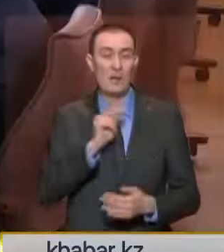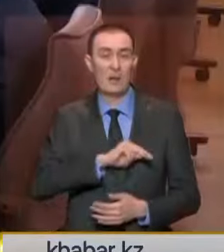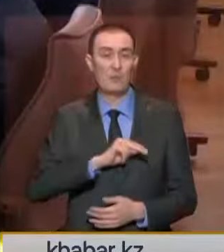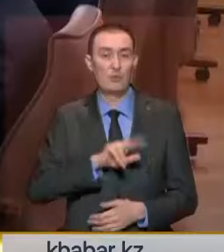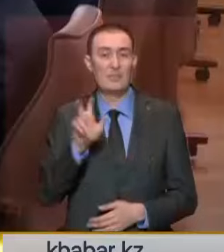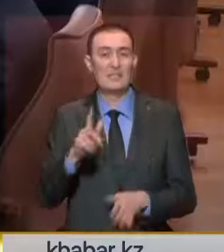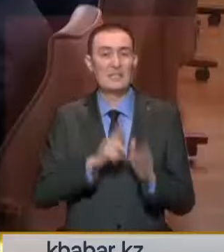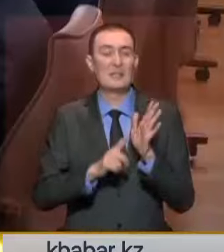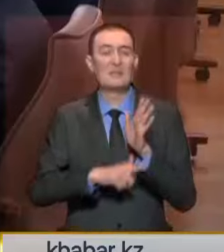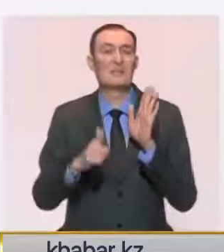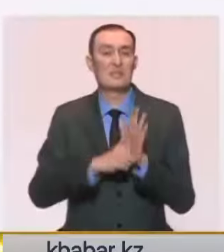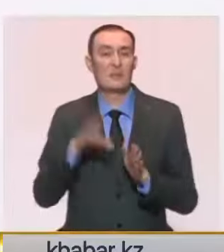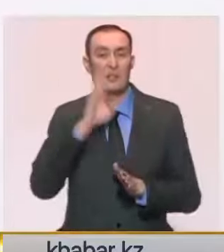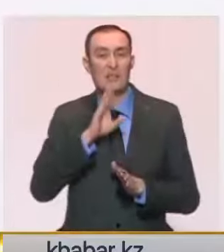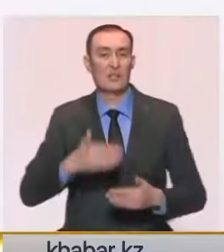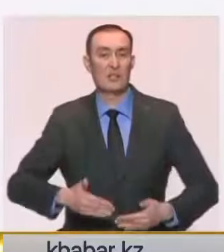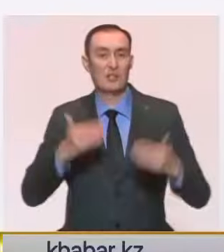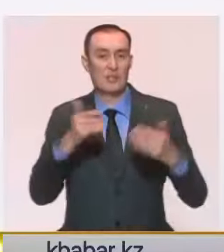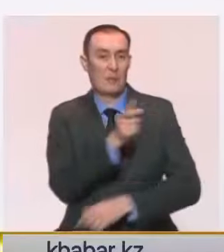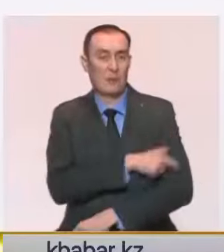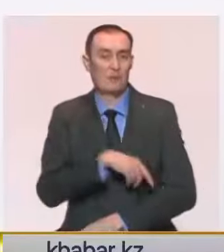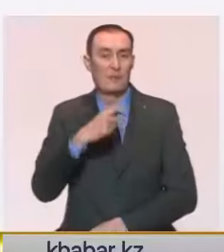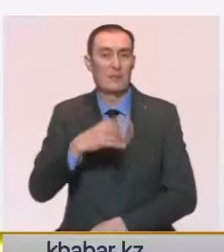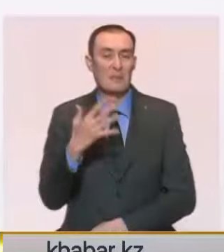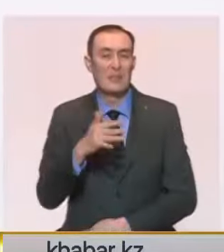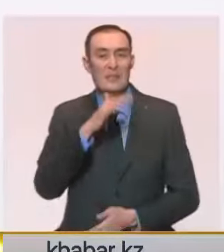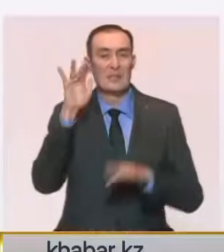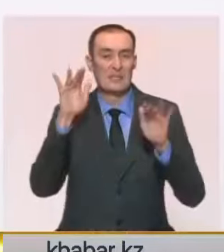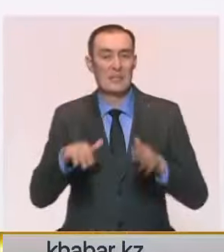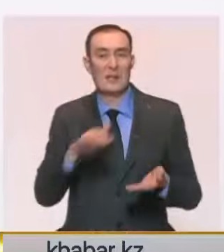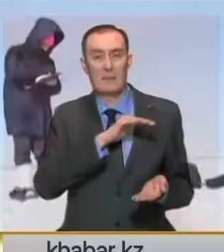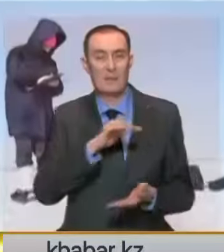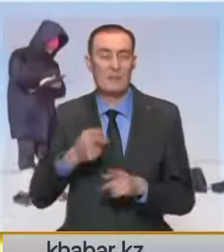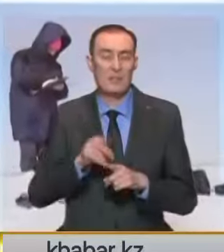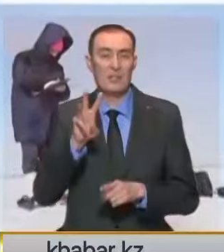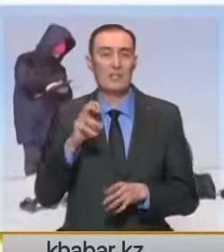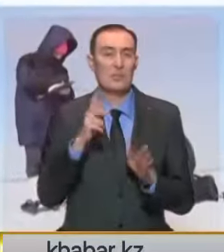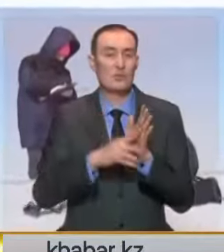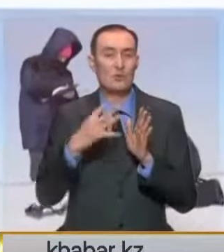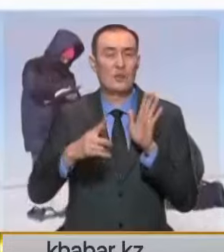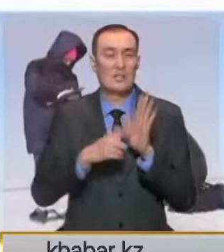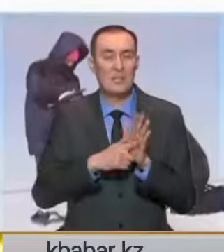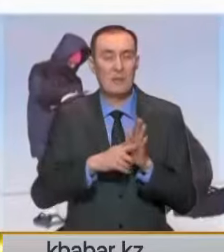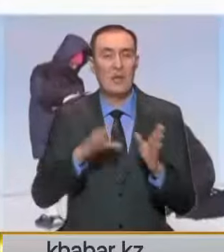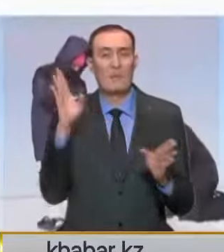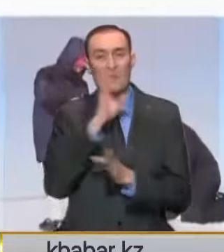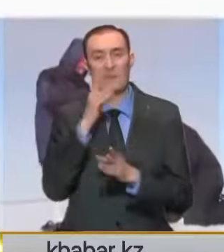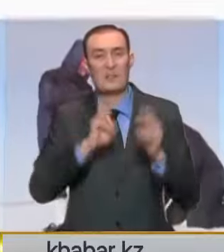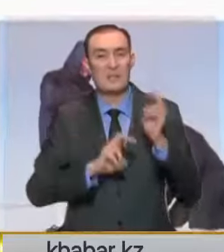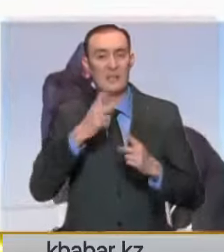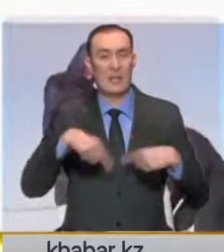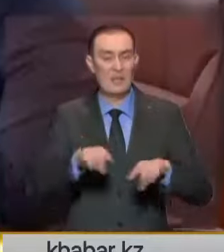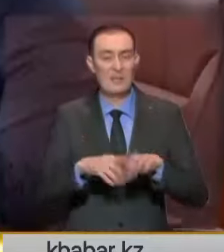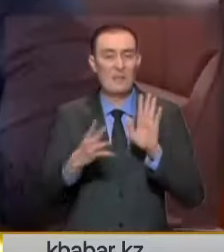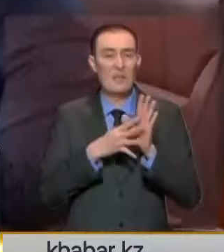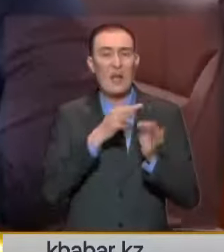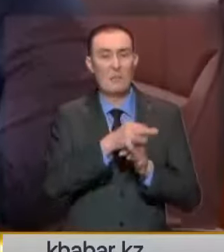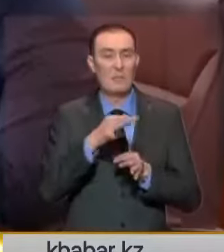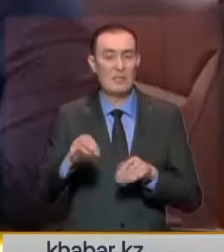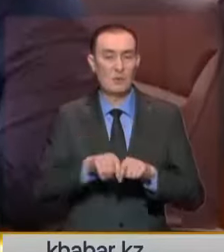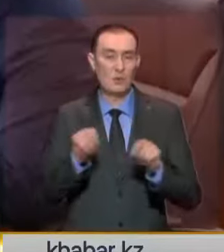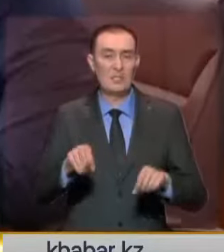функционируют 377 гидропостов, 25 снегомерных маршрутов и 347 метеорологических станций. В 9